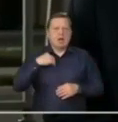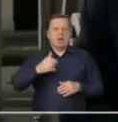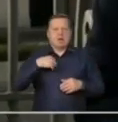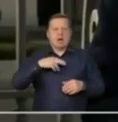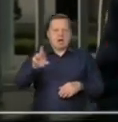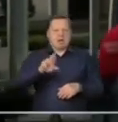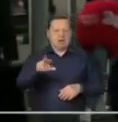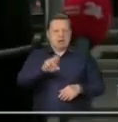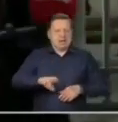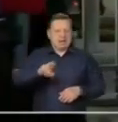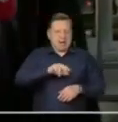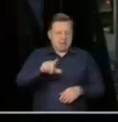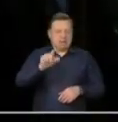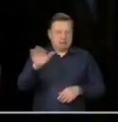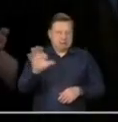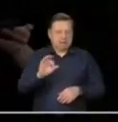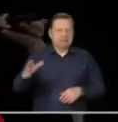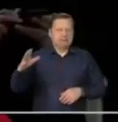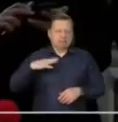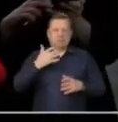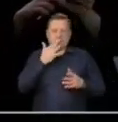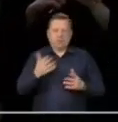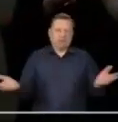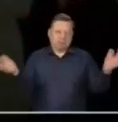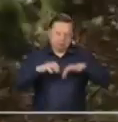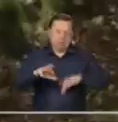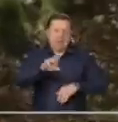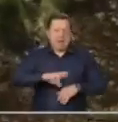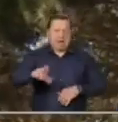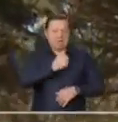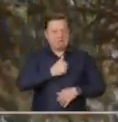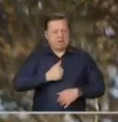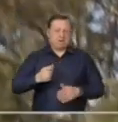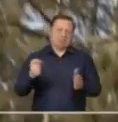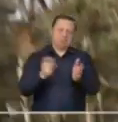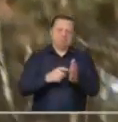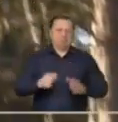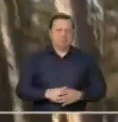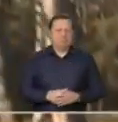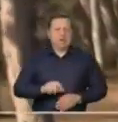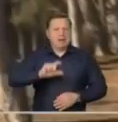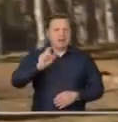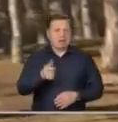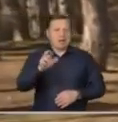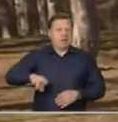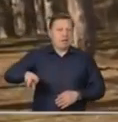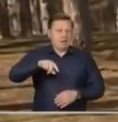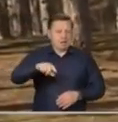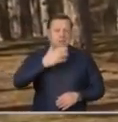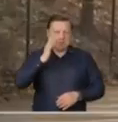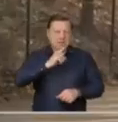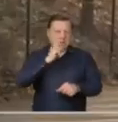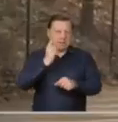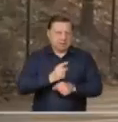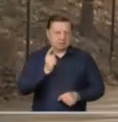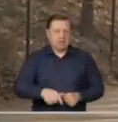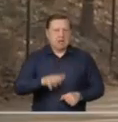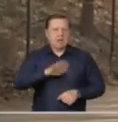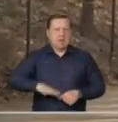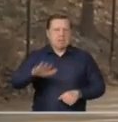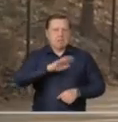Prawa i Sprawiedliwości zażądali zwołania nadzwyczajnej sesji Rady Warszawy. Gdańscy radni zdecydują dziś, czy będzie można zabudować teren